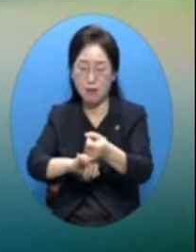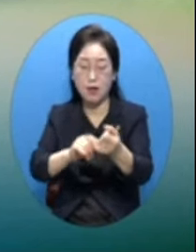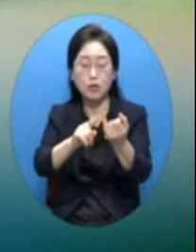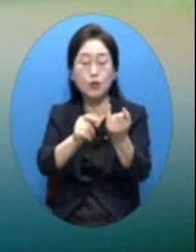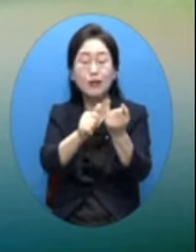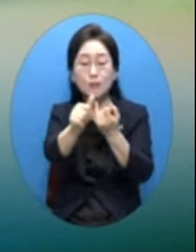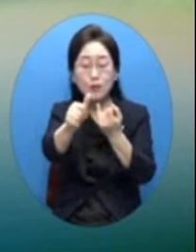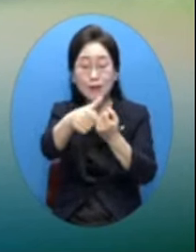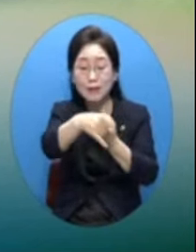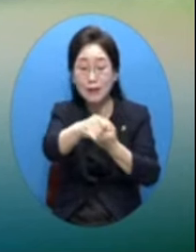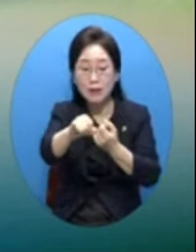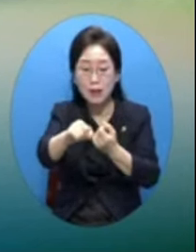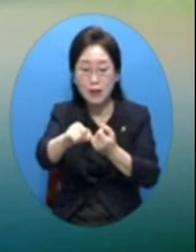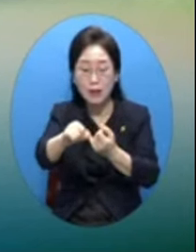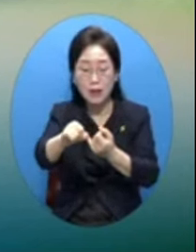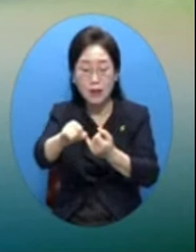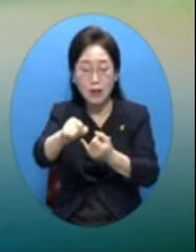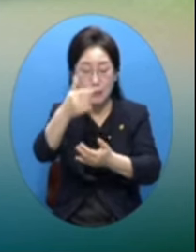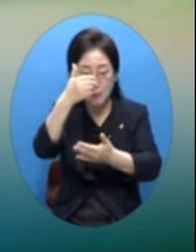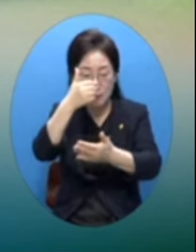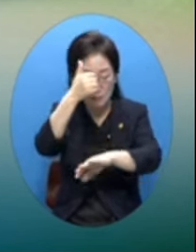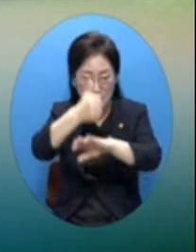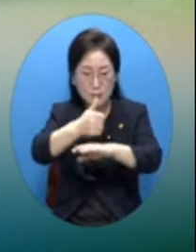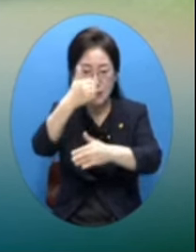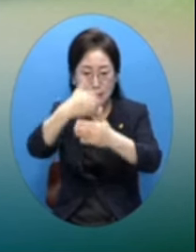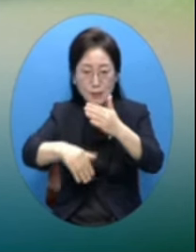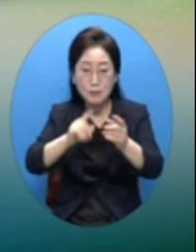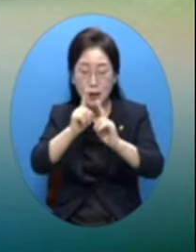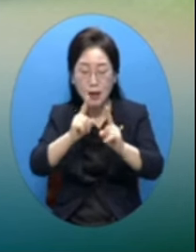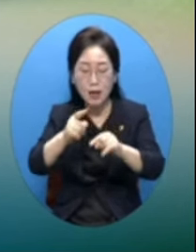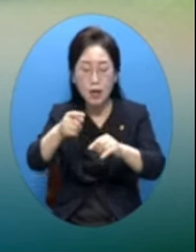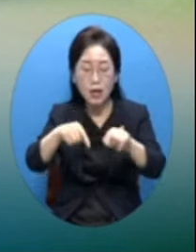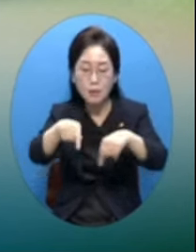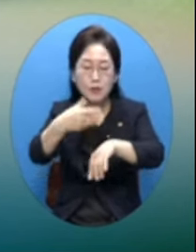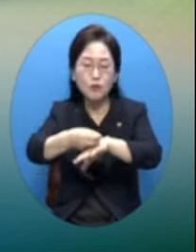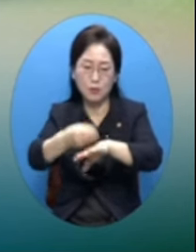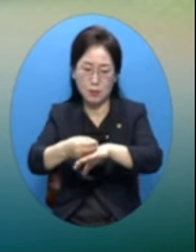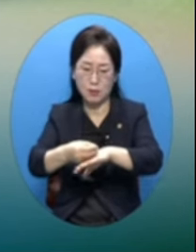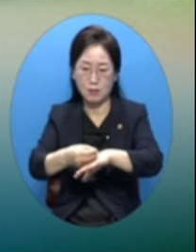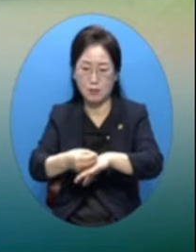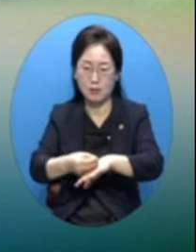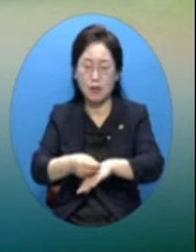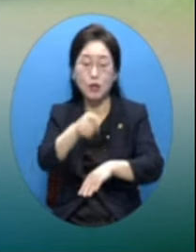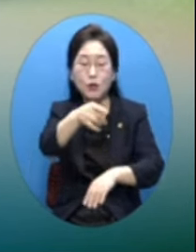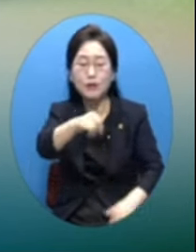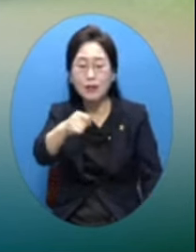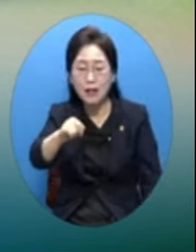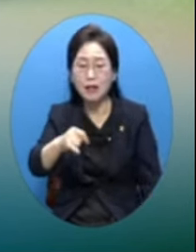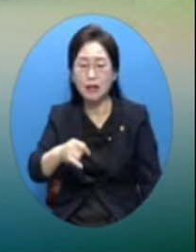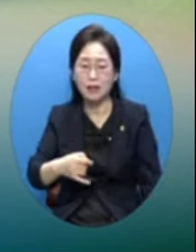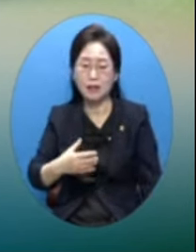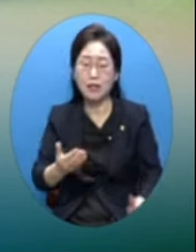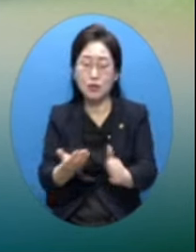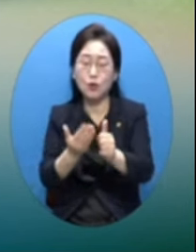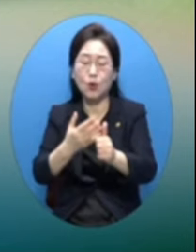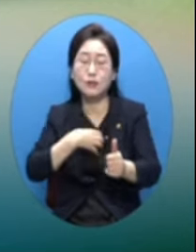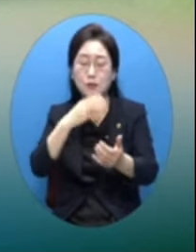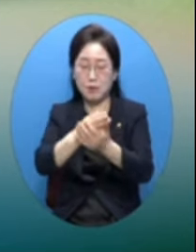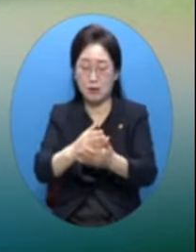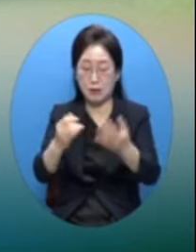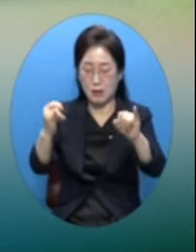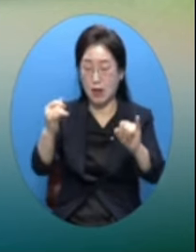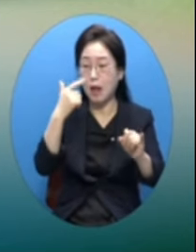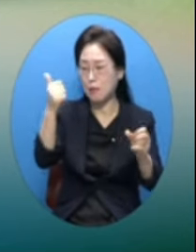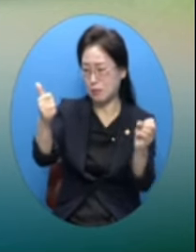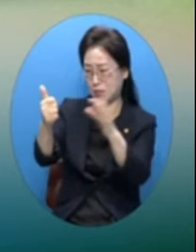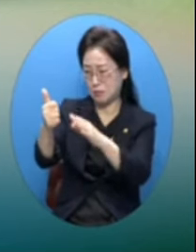두 딸에게는 남길 말도 녹음해둬야 하겠다. 내 딸의 양육은 조금 더 염려 마라. 딸이 말합니다. 아빠